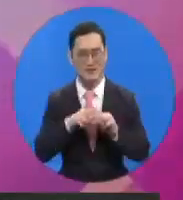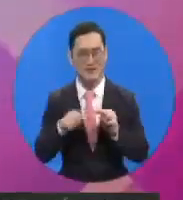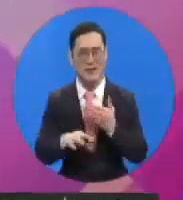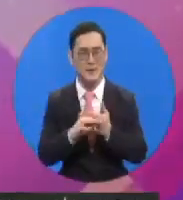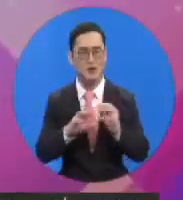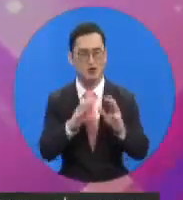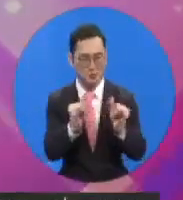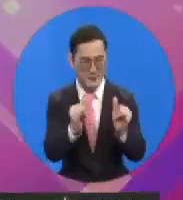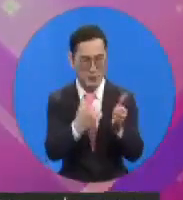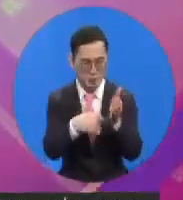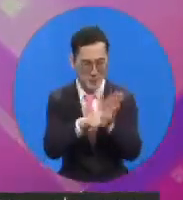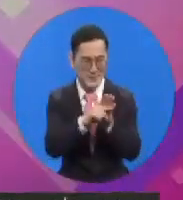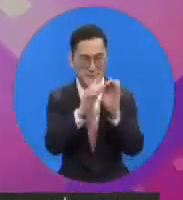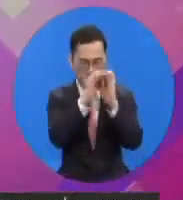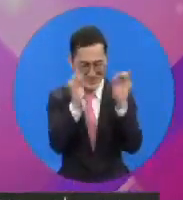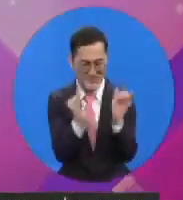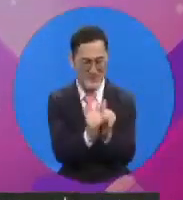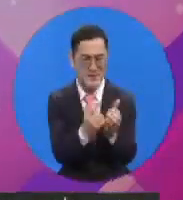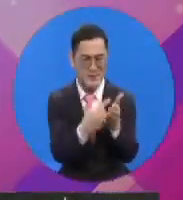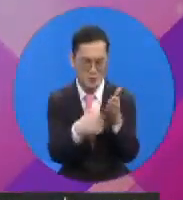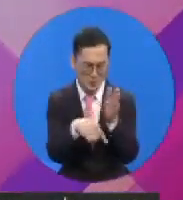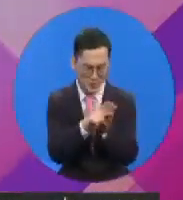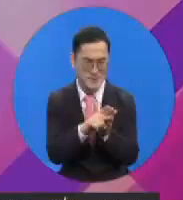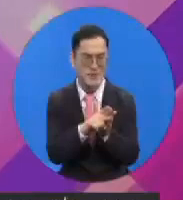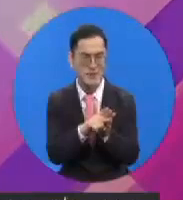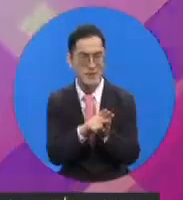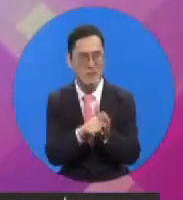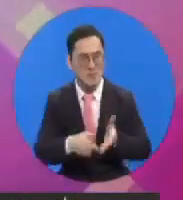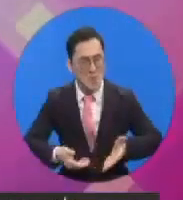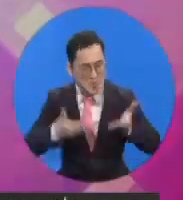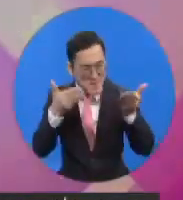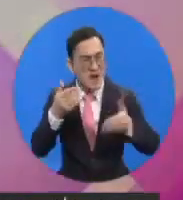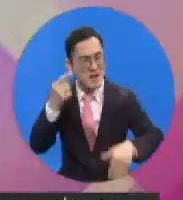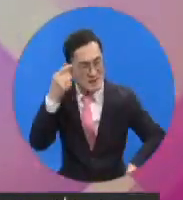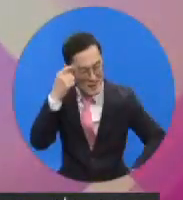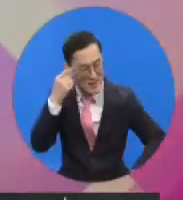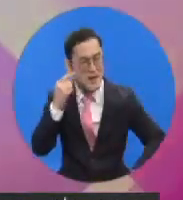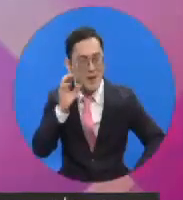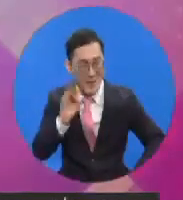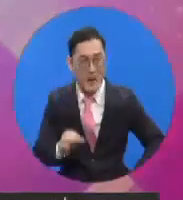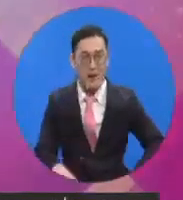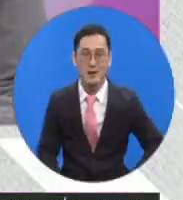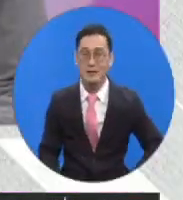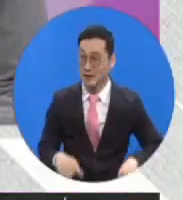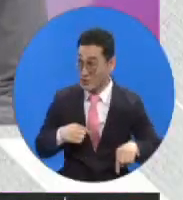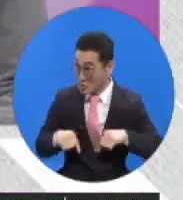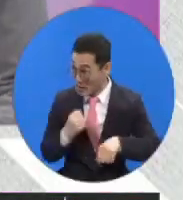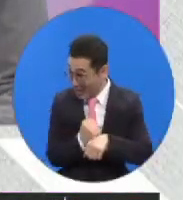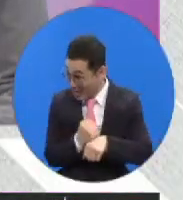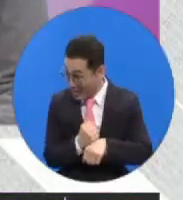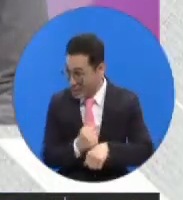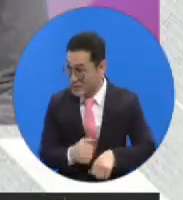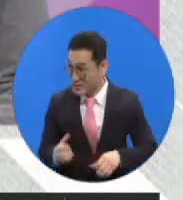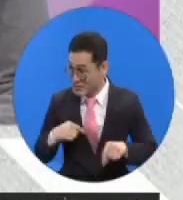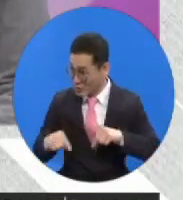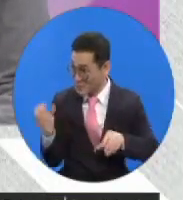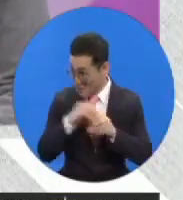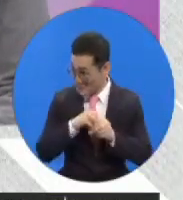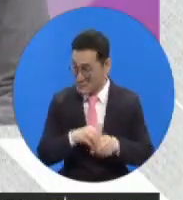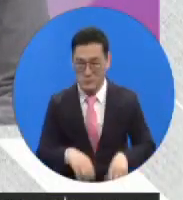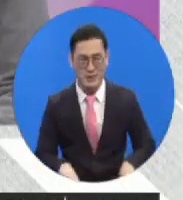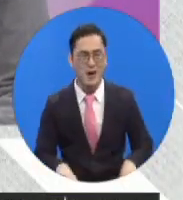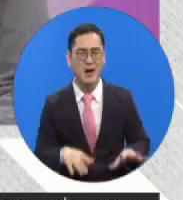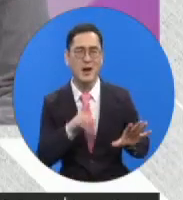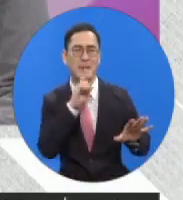봉사할 방법을 찾아보겠다. 그러자 정치하겠다는 거냐고 묻자 그건 지금 말씀드리기 어렵다.